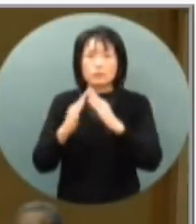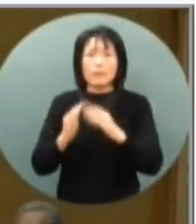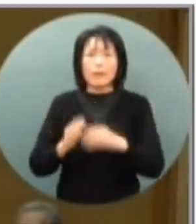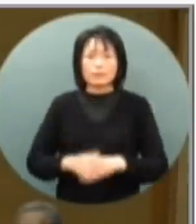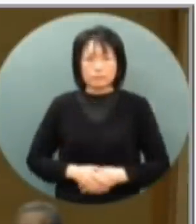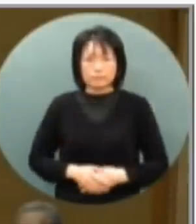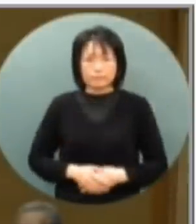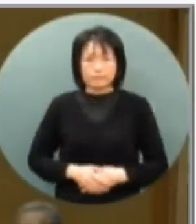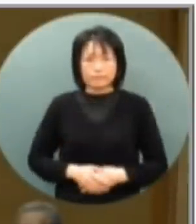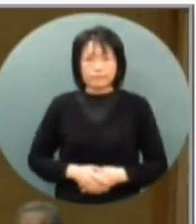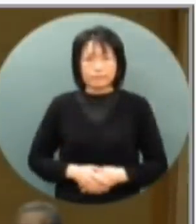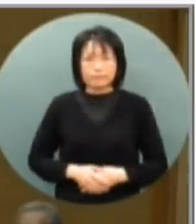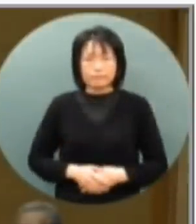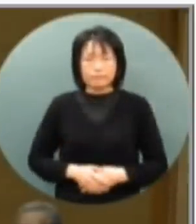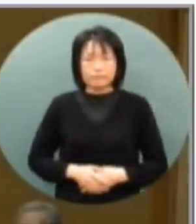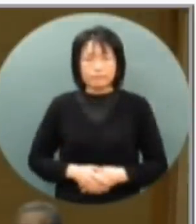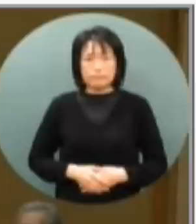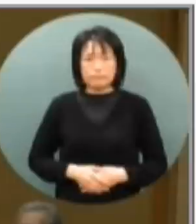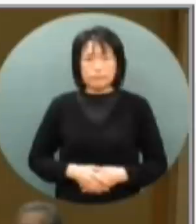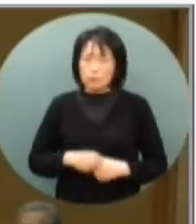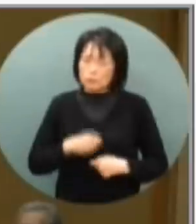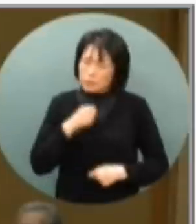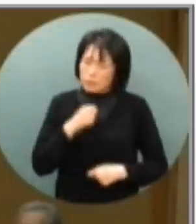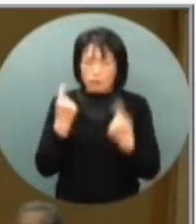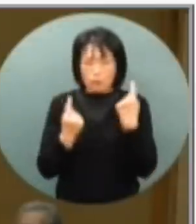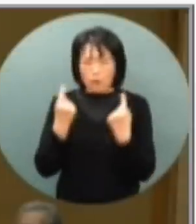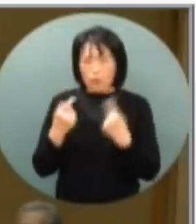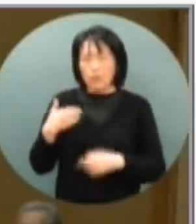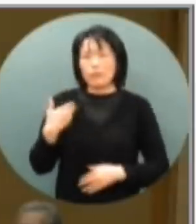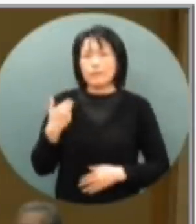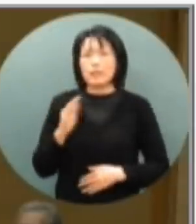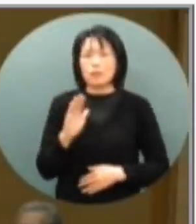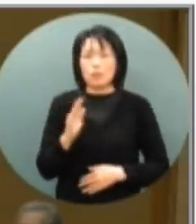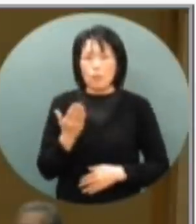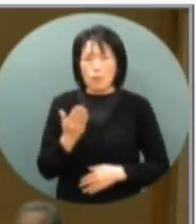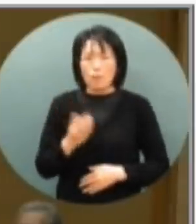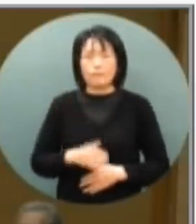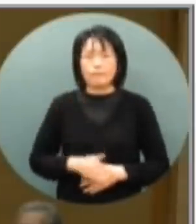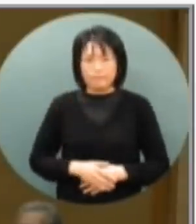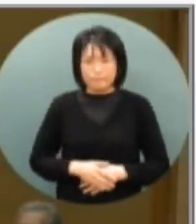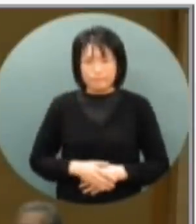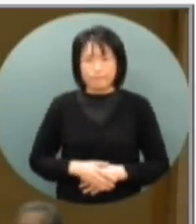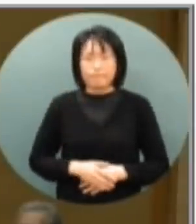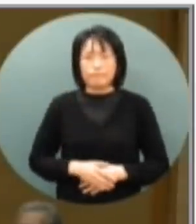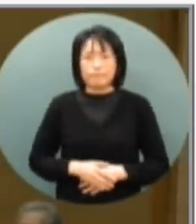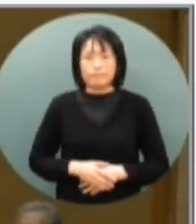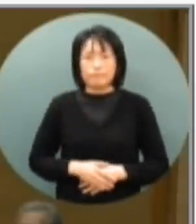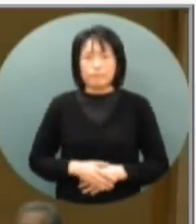この5年はちょっと正確じゃないかも分かりません。で、そういう中で